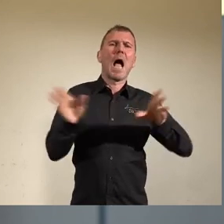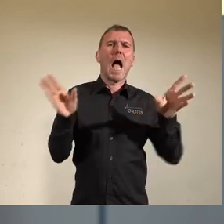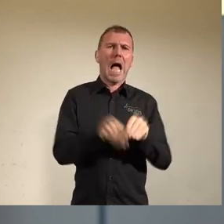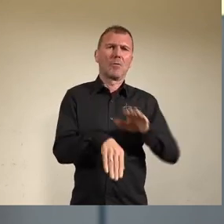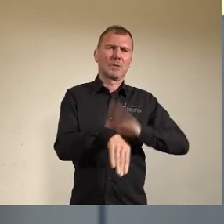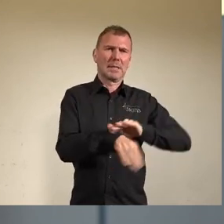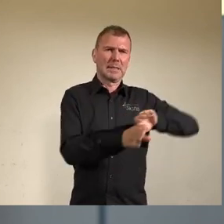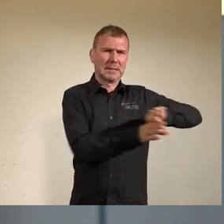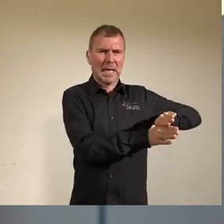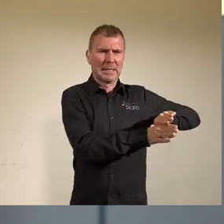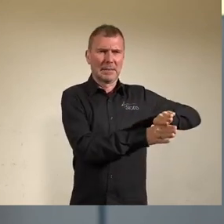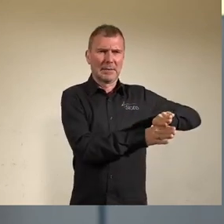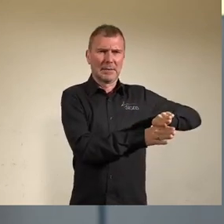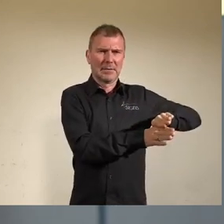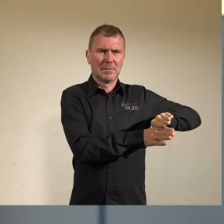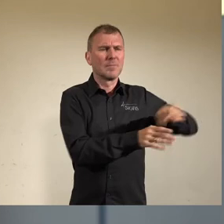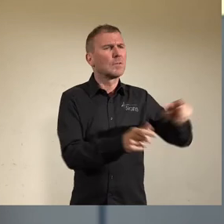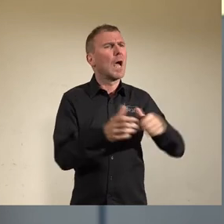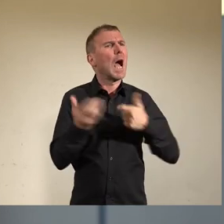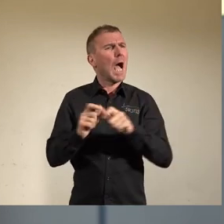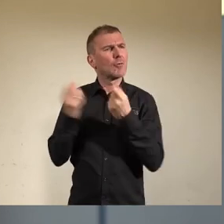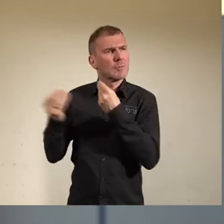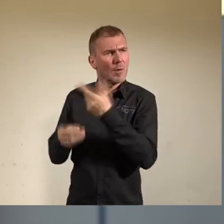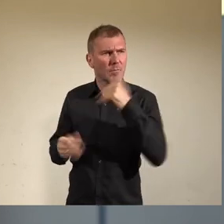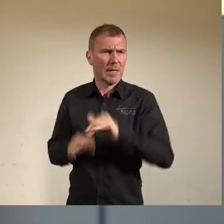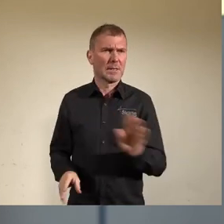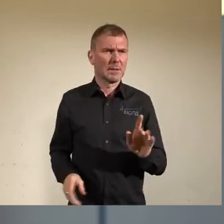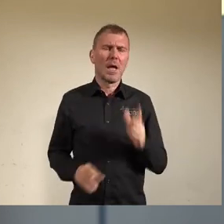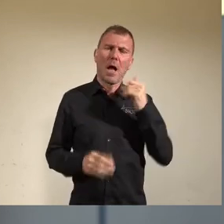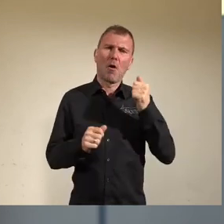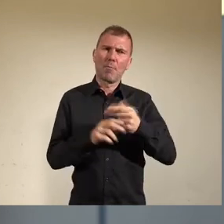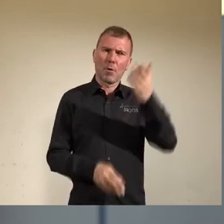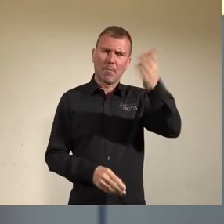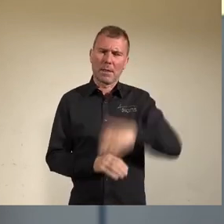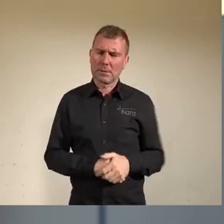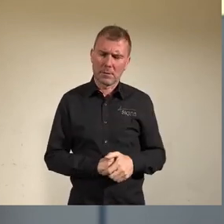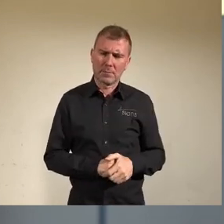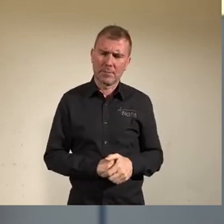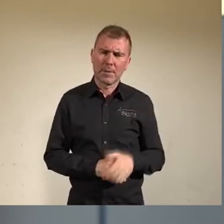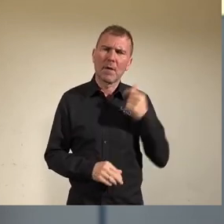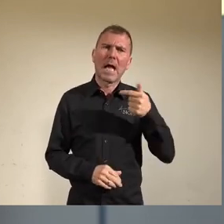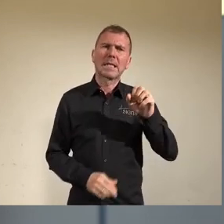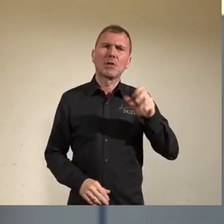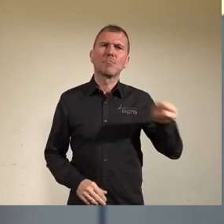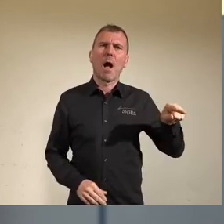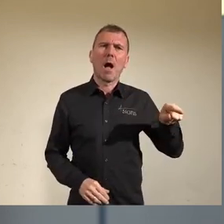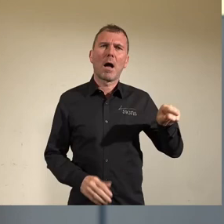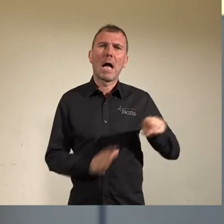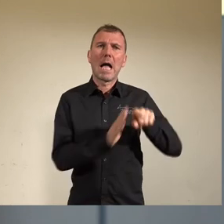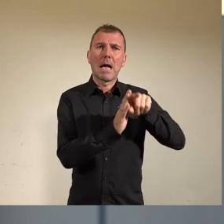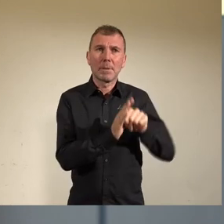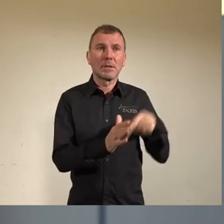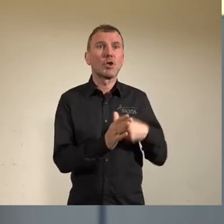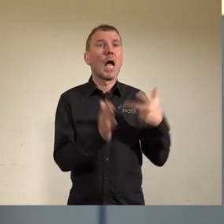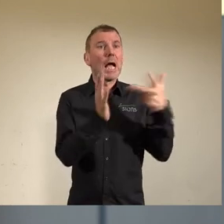das zu klären. Üblicherweise hätten Sie das vorher in den Ausschussberatungen tun sollen. Und Herr Oberbürgermeister, also ich glaube mindestens vom Herrn Genschmar gab es inzwischen mindestens die